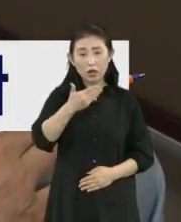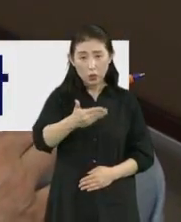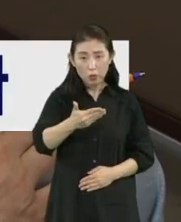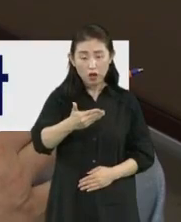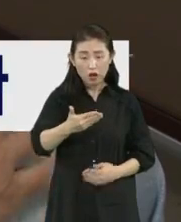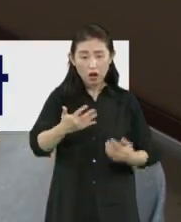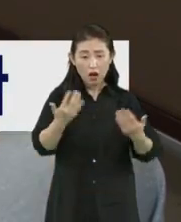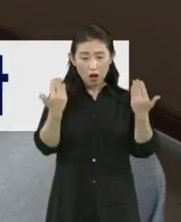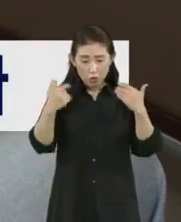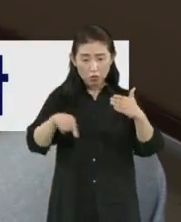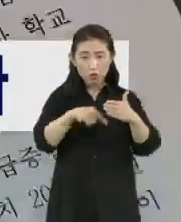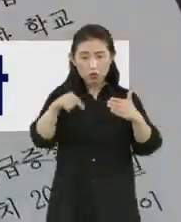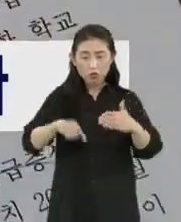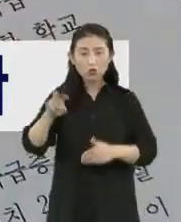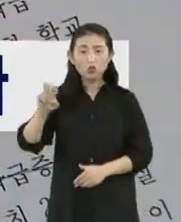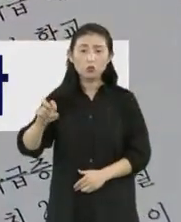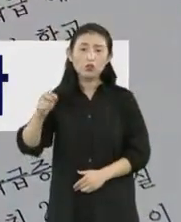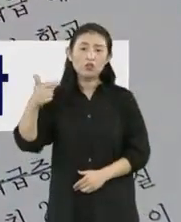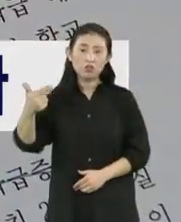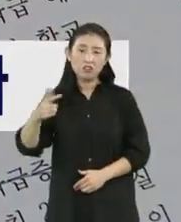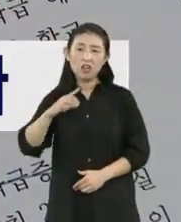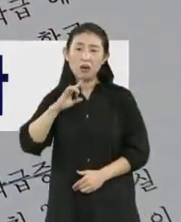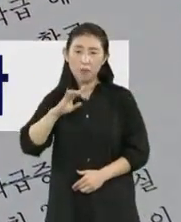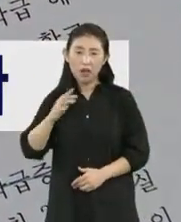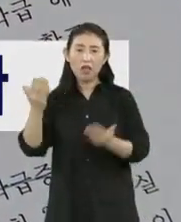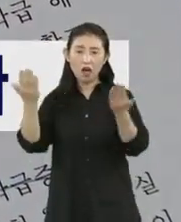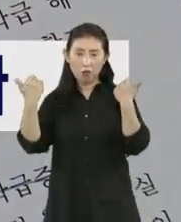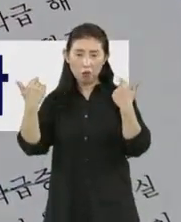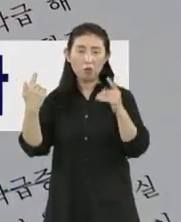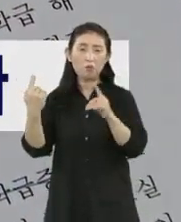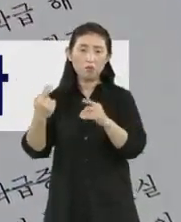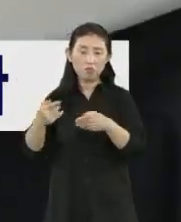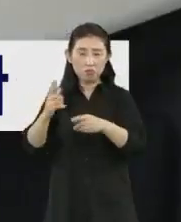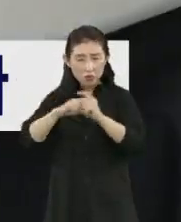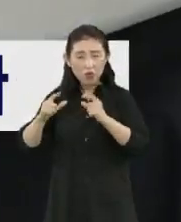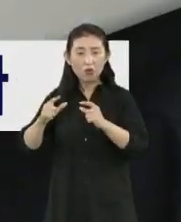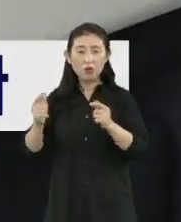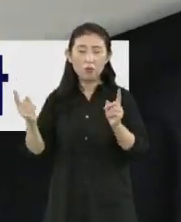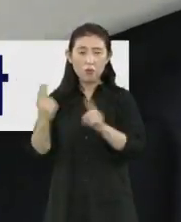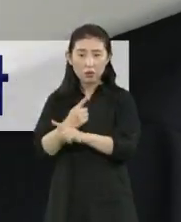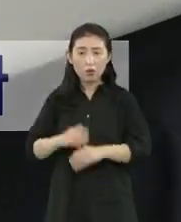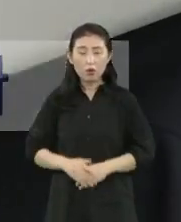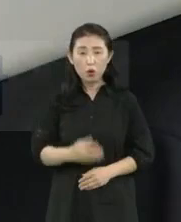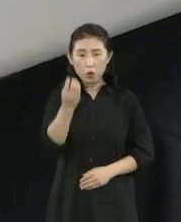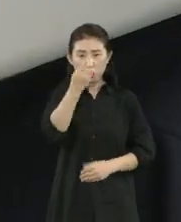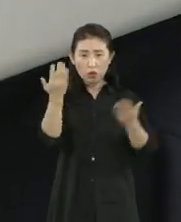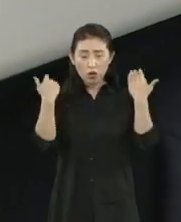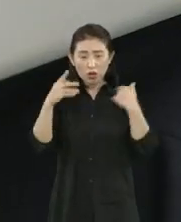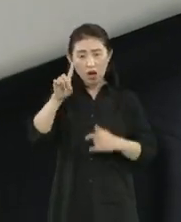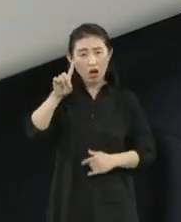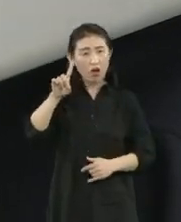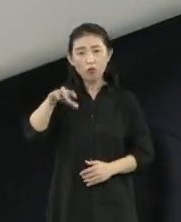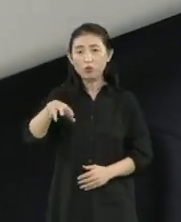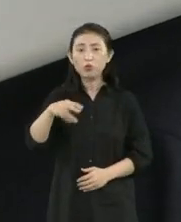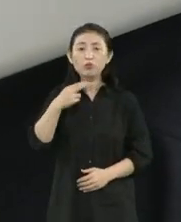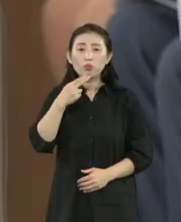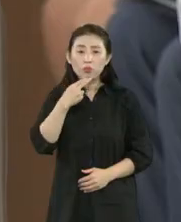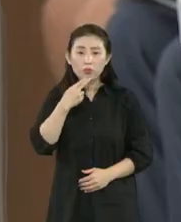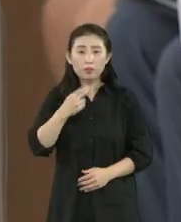49개 과밀학교 중에 26개 학교만 개선하는 데다 고등학교는 한 곳도 포함되지